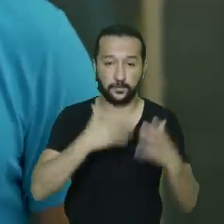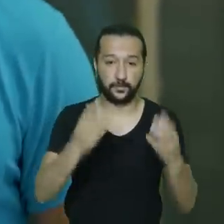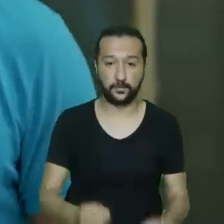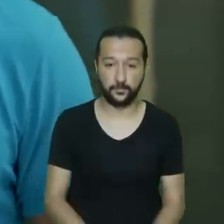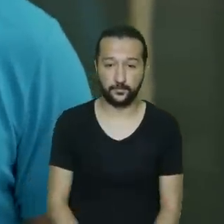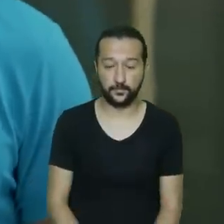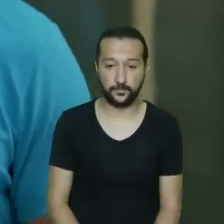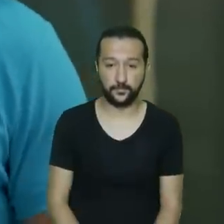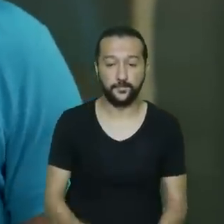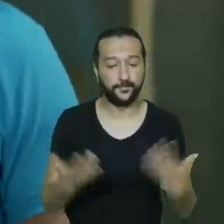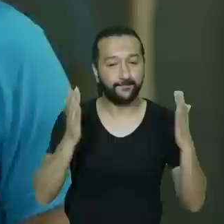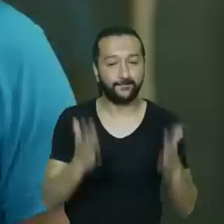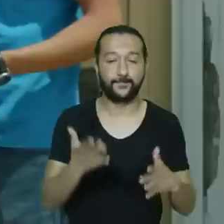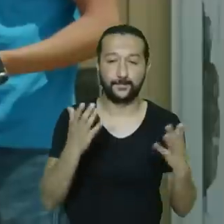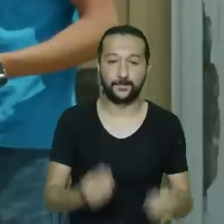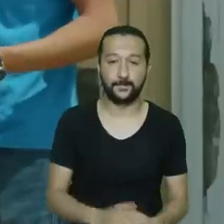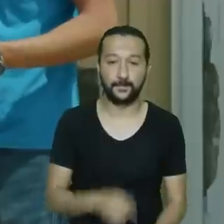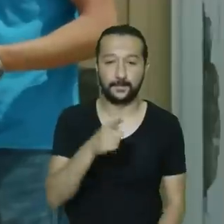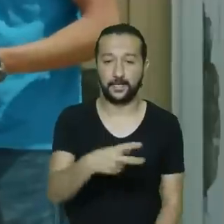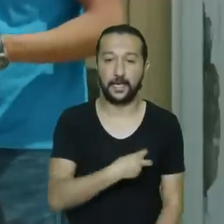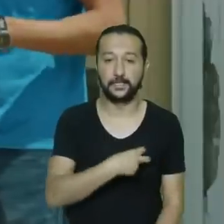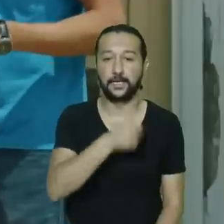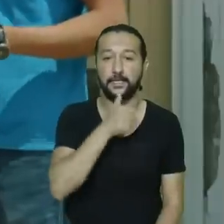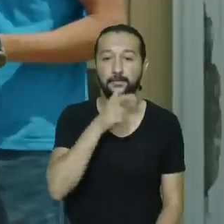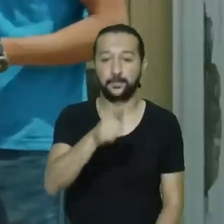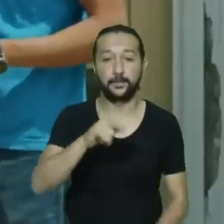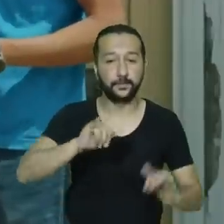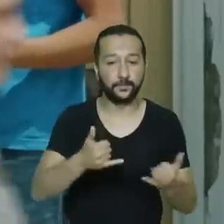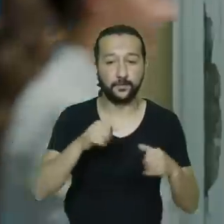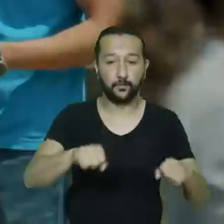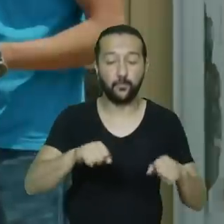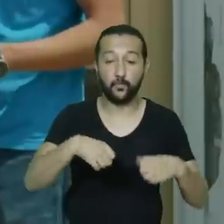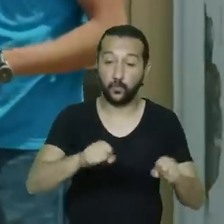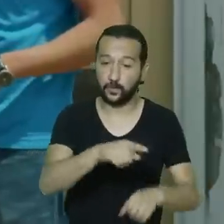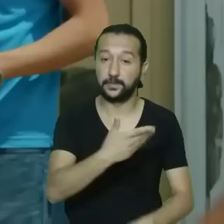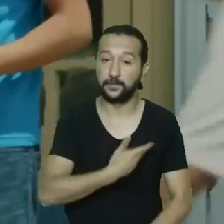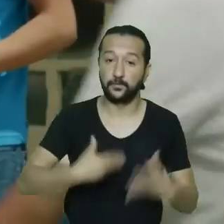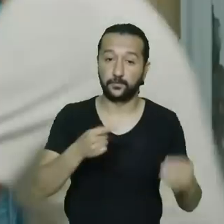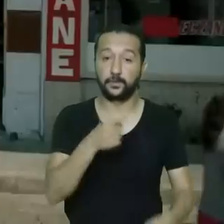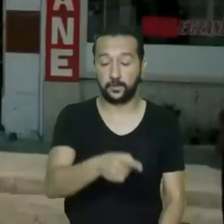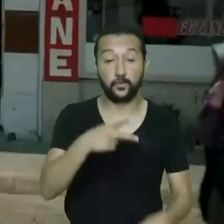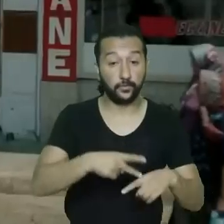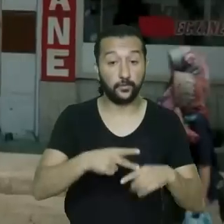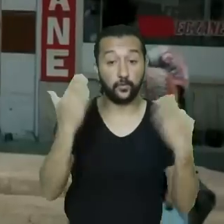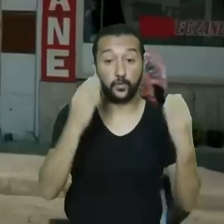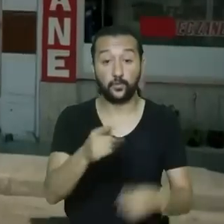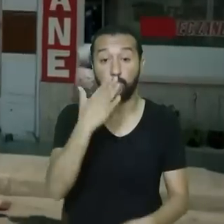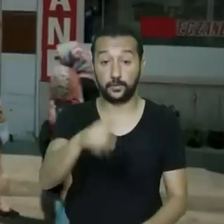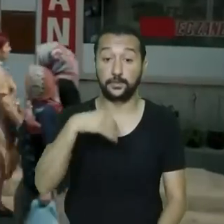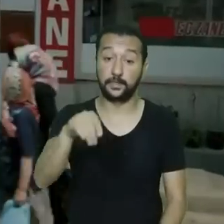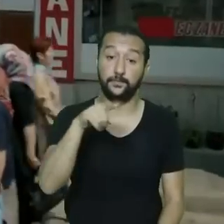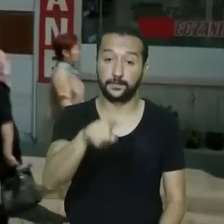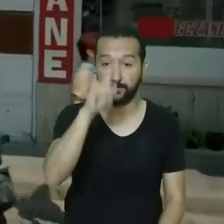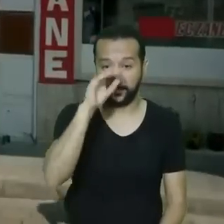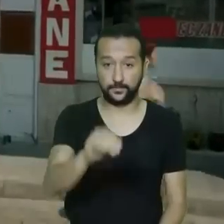ben oluyorum. Ah ulan ah. Aşk adımı bir binek motorun bile sevdirmiş ya. Emme sen Zümrüt'ü dua et. Yoksa çoktan satardım